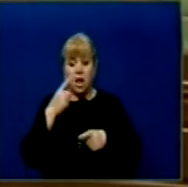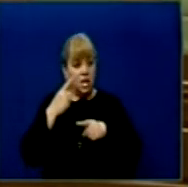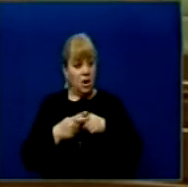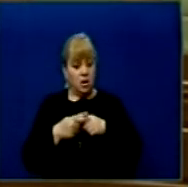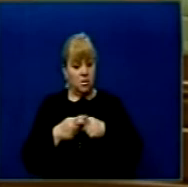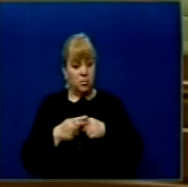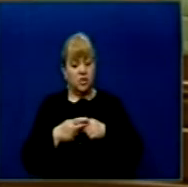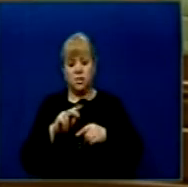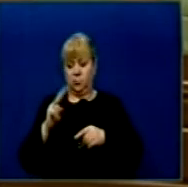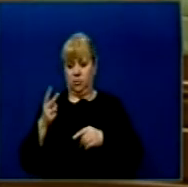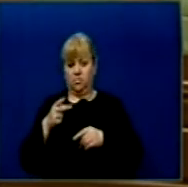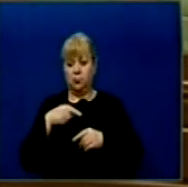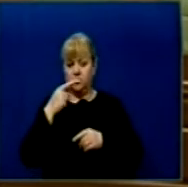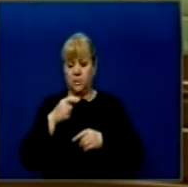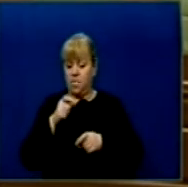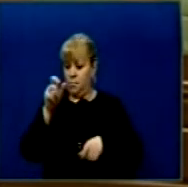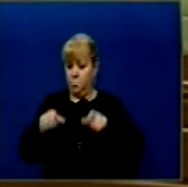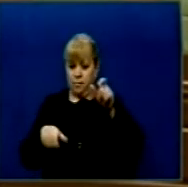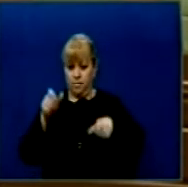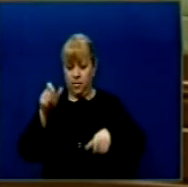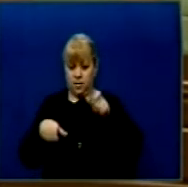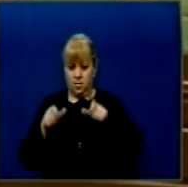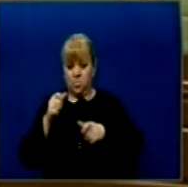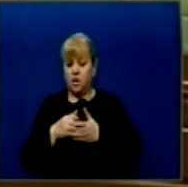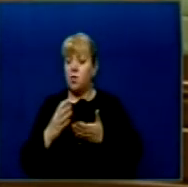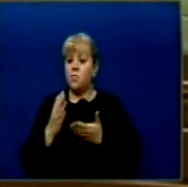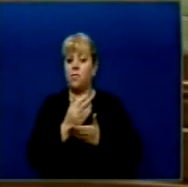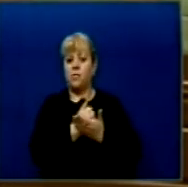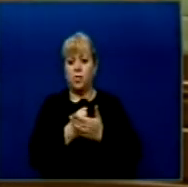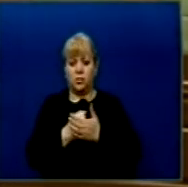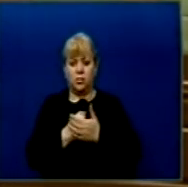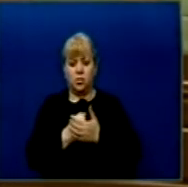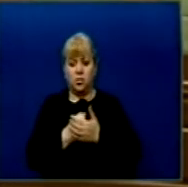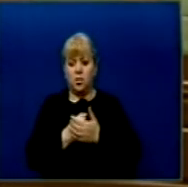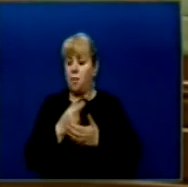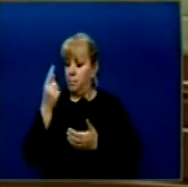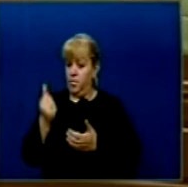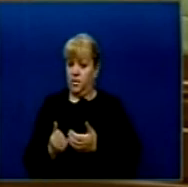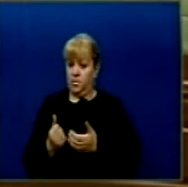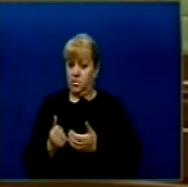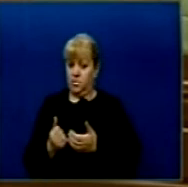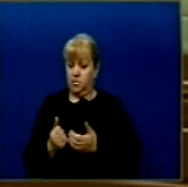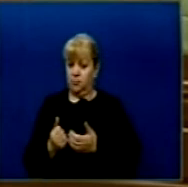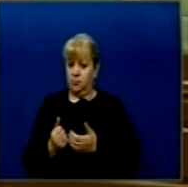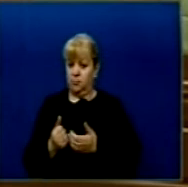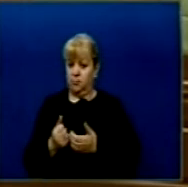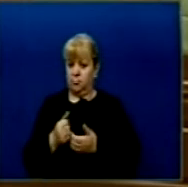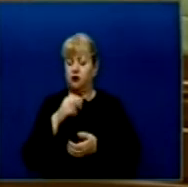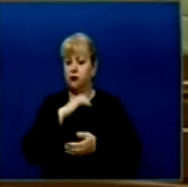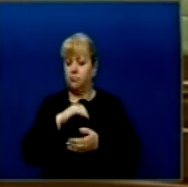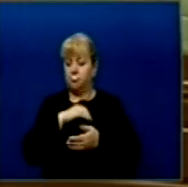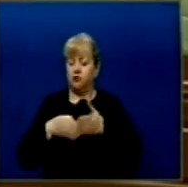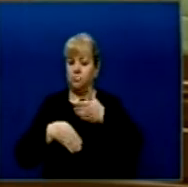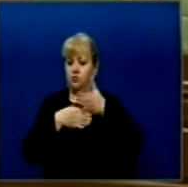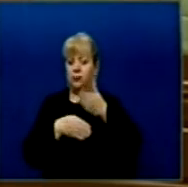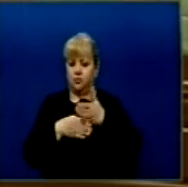komponenta tjetër, persona që janë ulur prapa, që përfitojnë përveç pagave edhe privilegje dhe të mira të ndryshme financiare